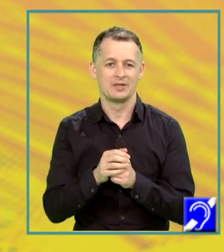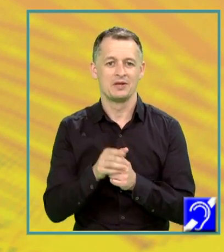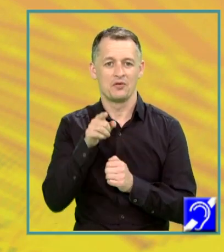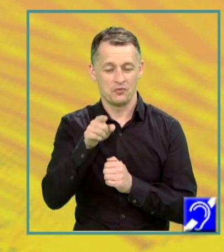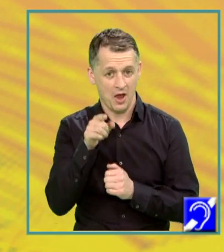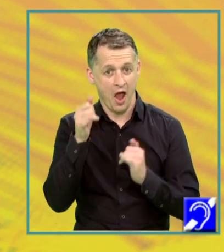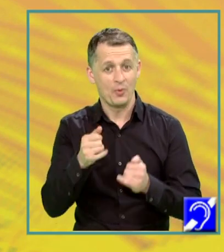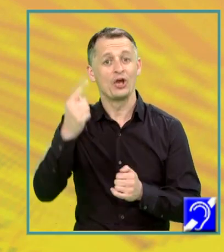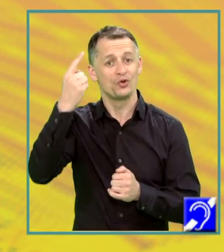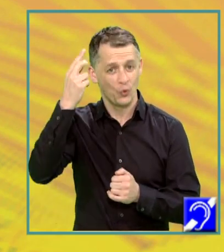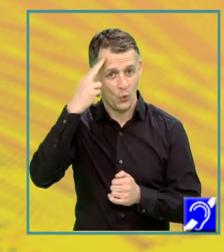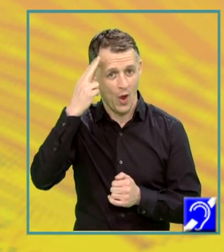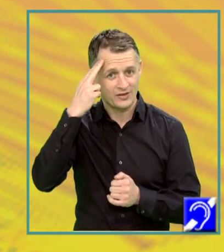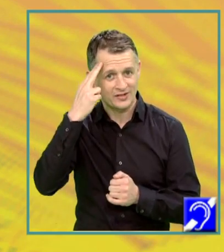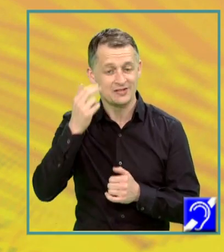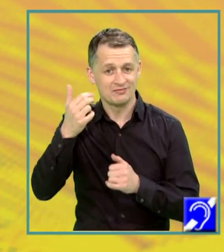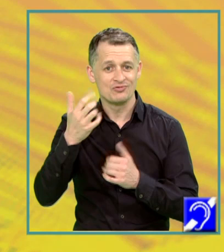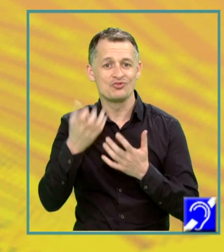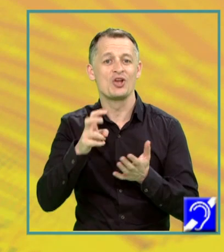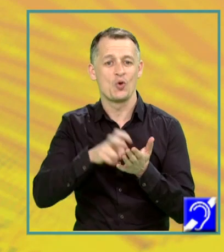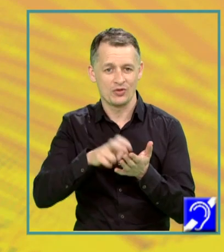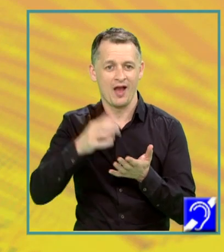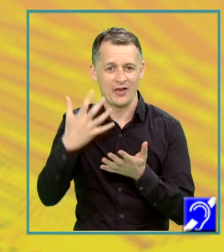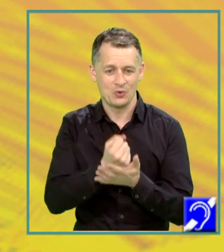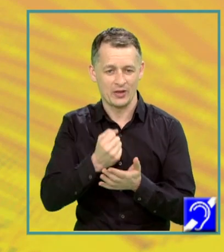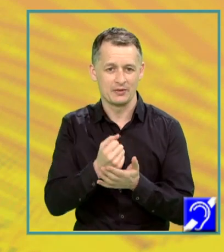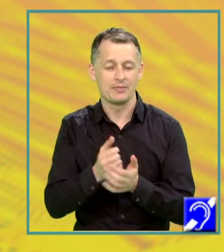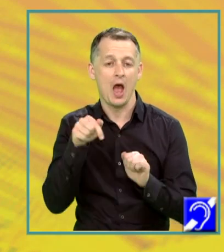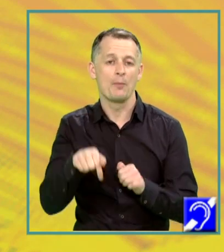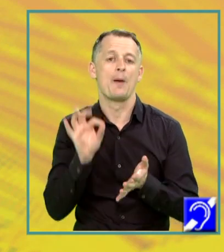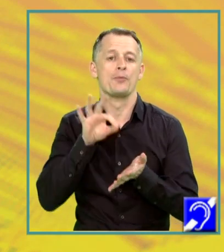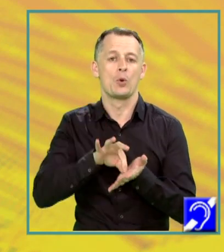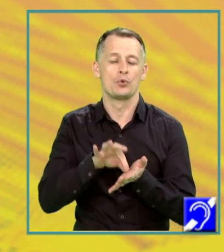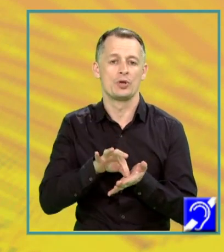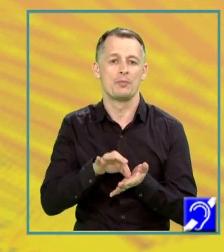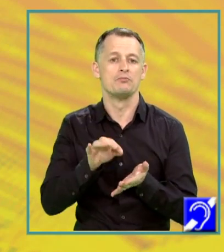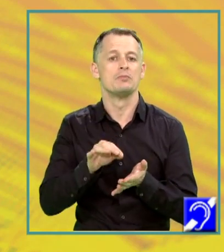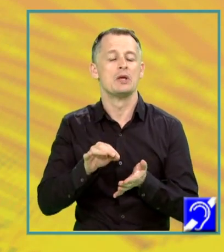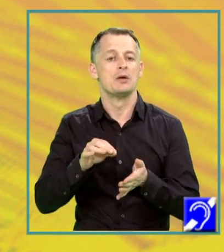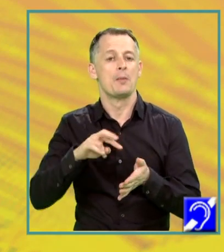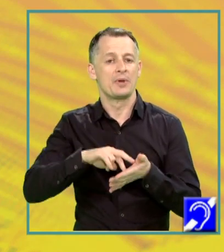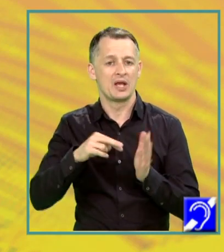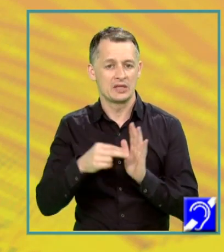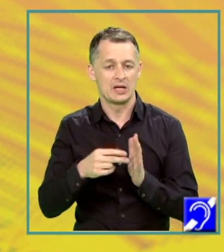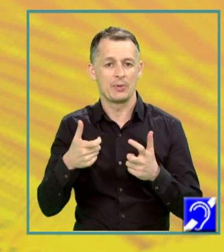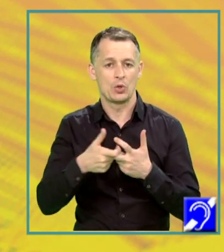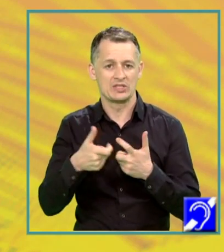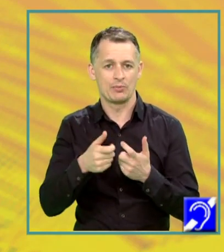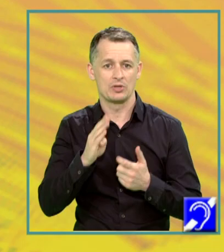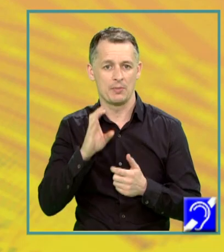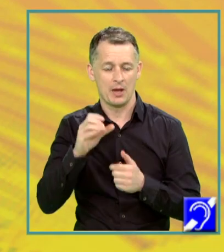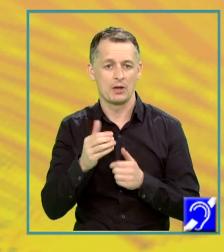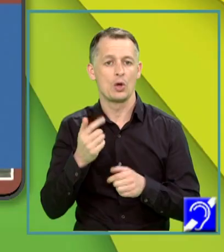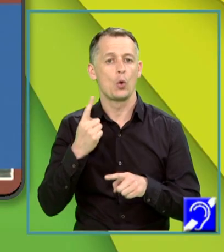notele și propun să continuăm pregătirea noastră pentru examenul de bacalaureat cu activitățile